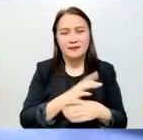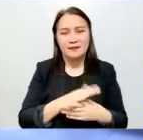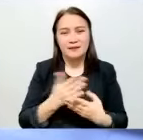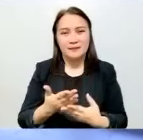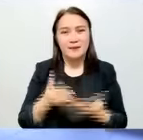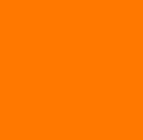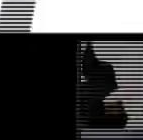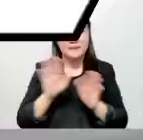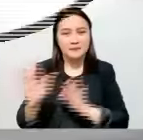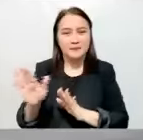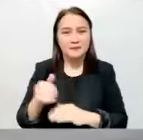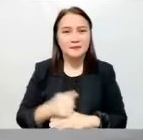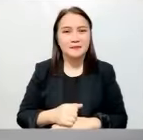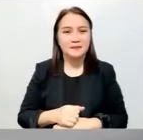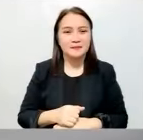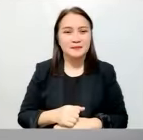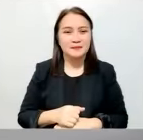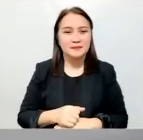Abuel.